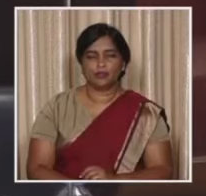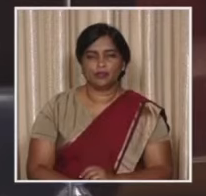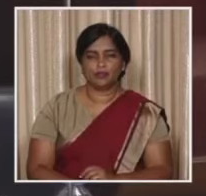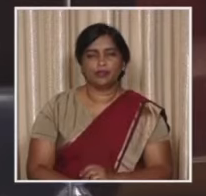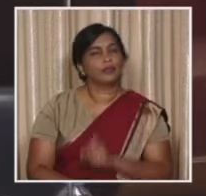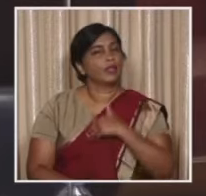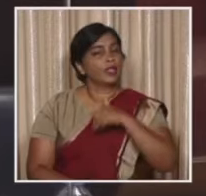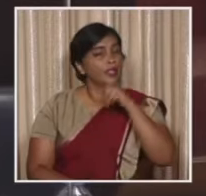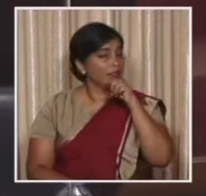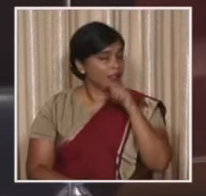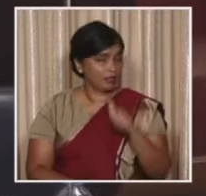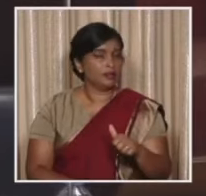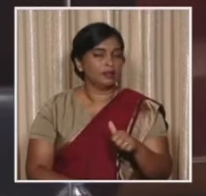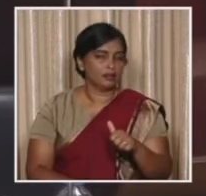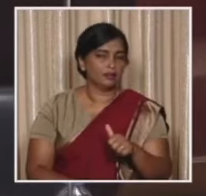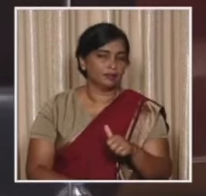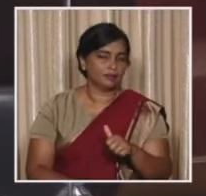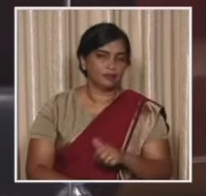Atau macam mana?